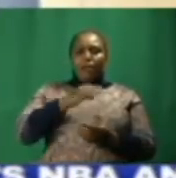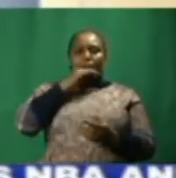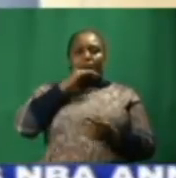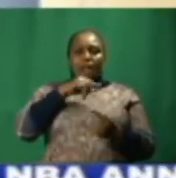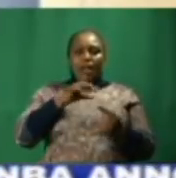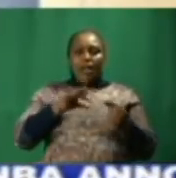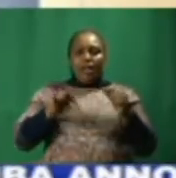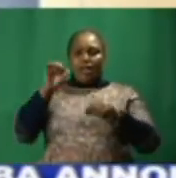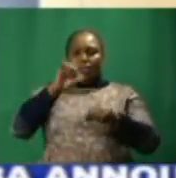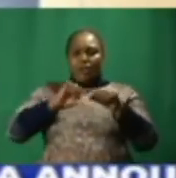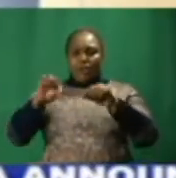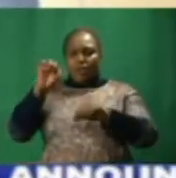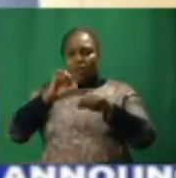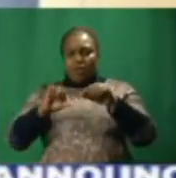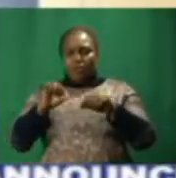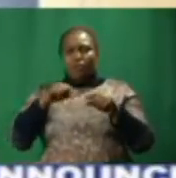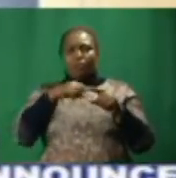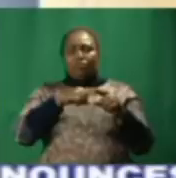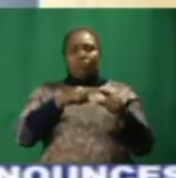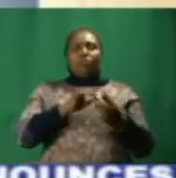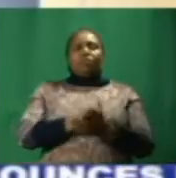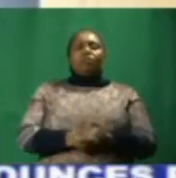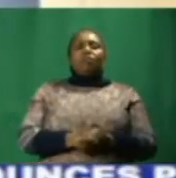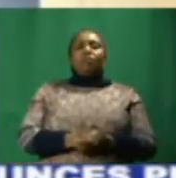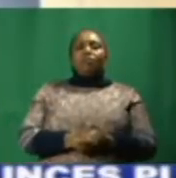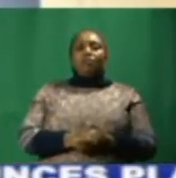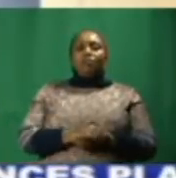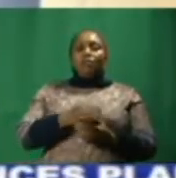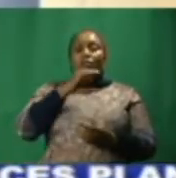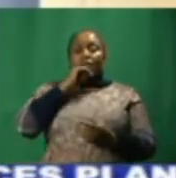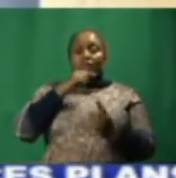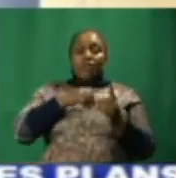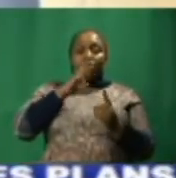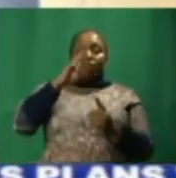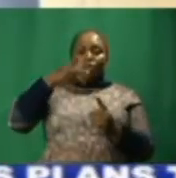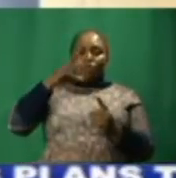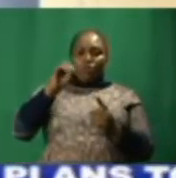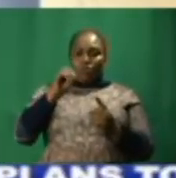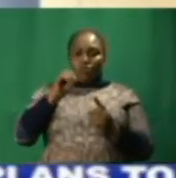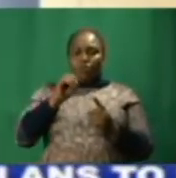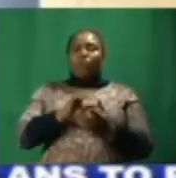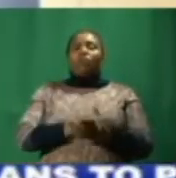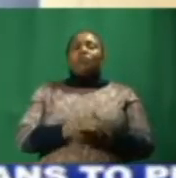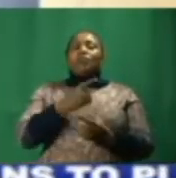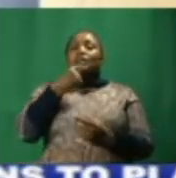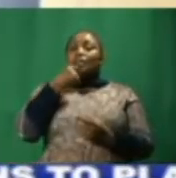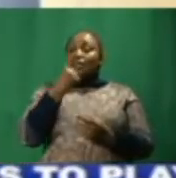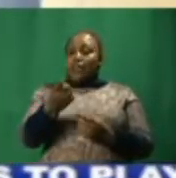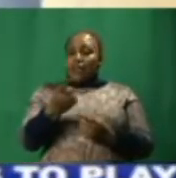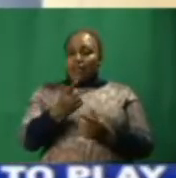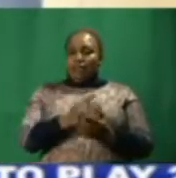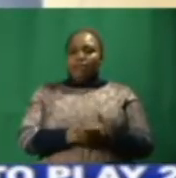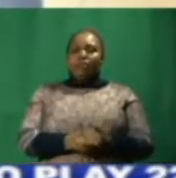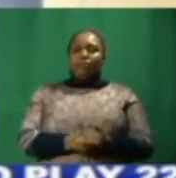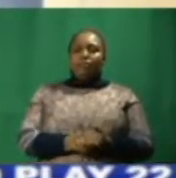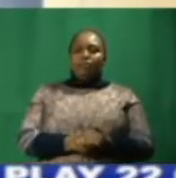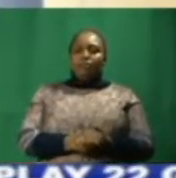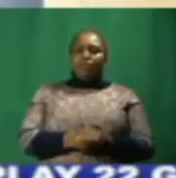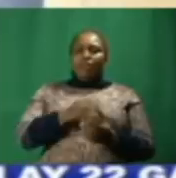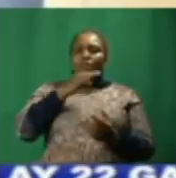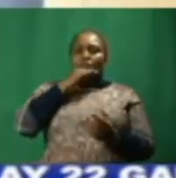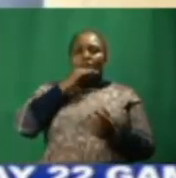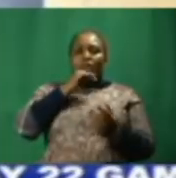wasebenzisako. Lokho kwathi lagunyatwa ngumhlabuhlangene. Loku ngile chlorine nale